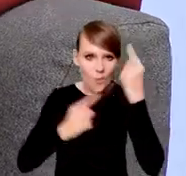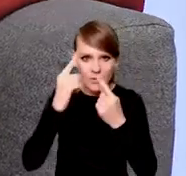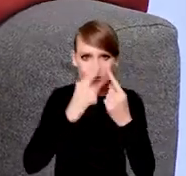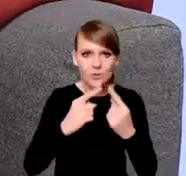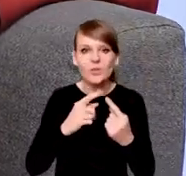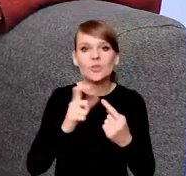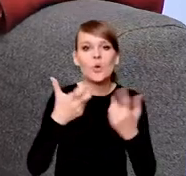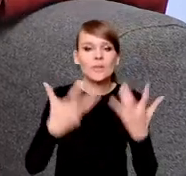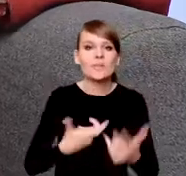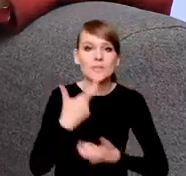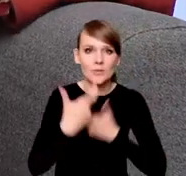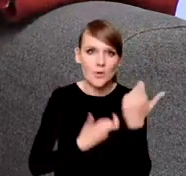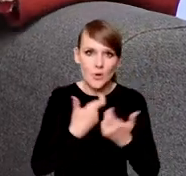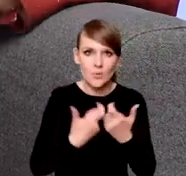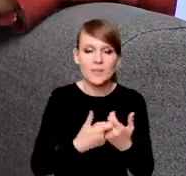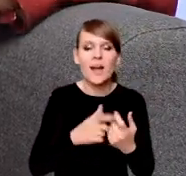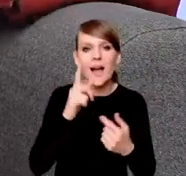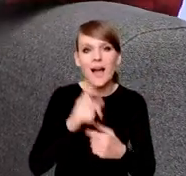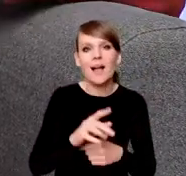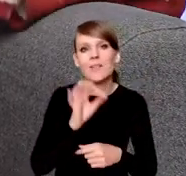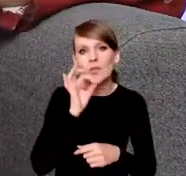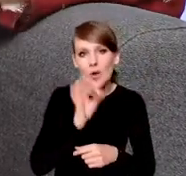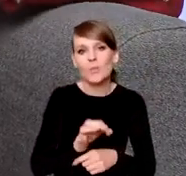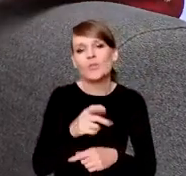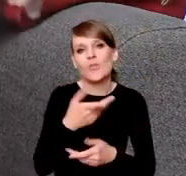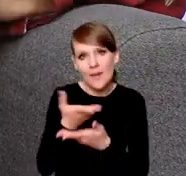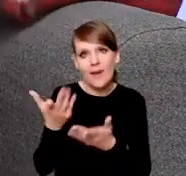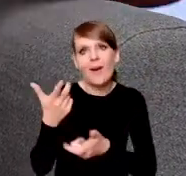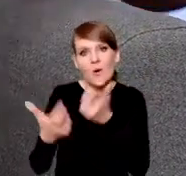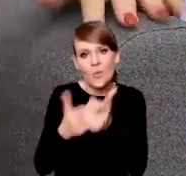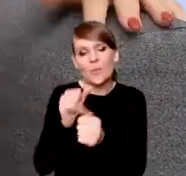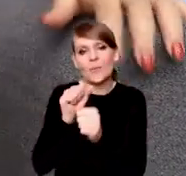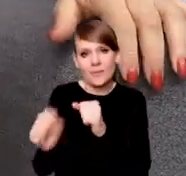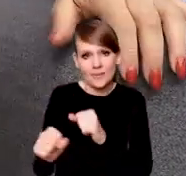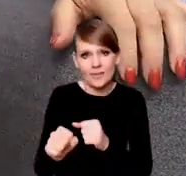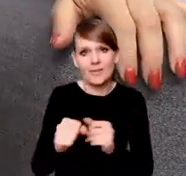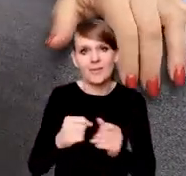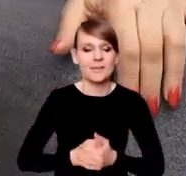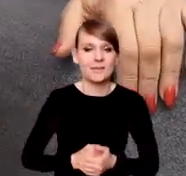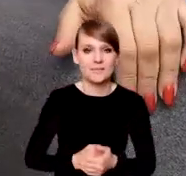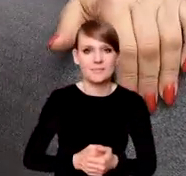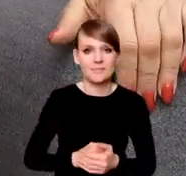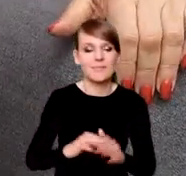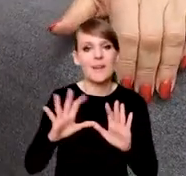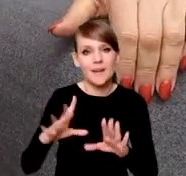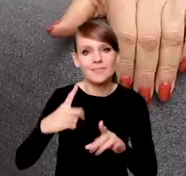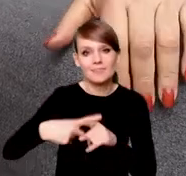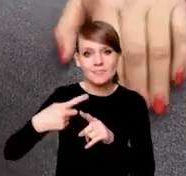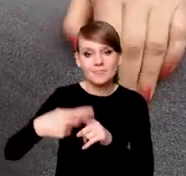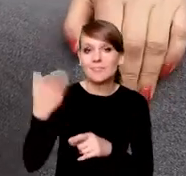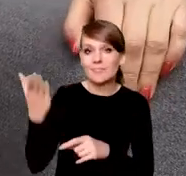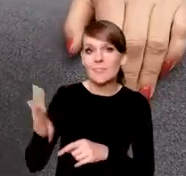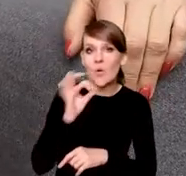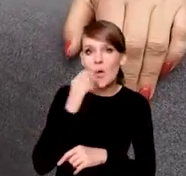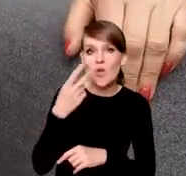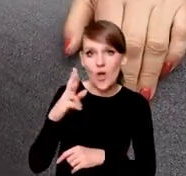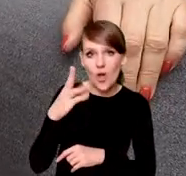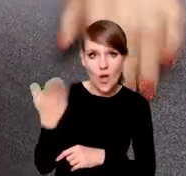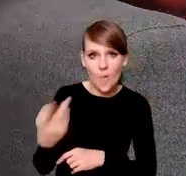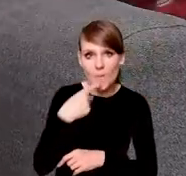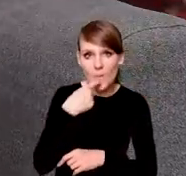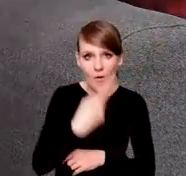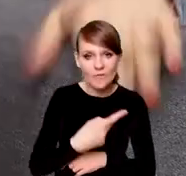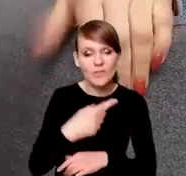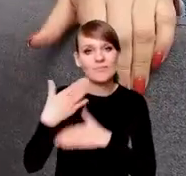zrobić. Ale dobrze, że na razie intuicyjnie, a jak młody doktorant powiedział, z